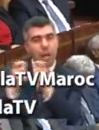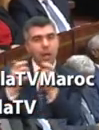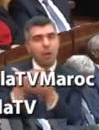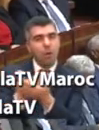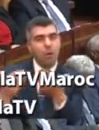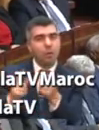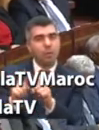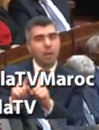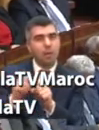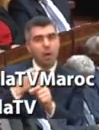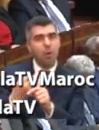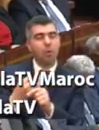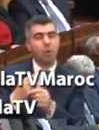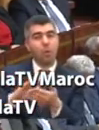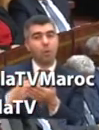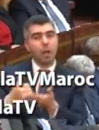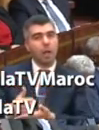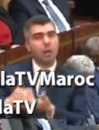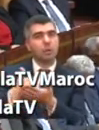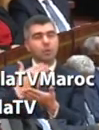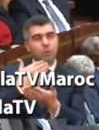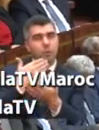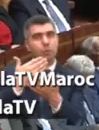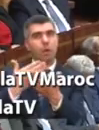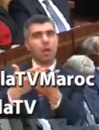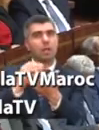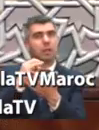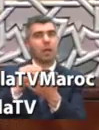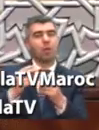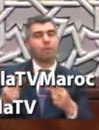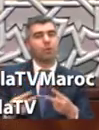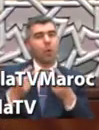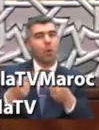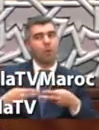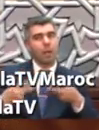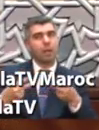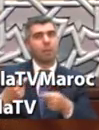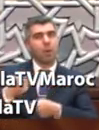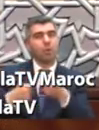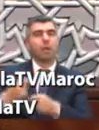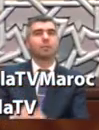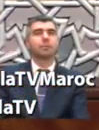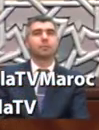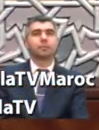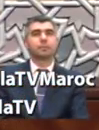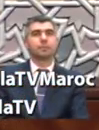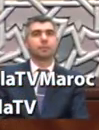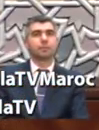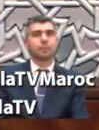اتلاف المحاصيل الزراعيه. شكرا سيد النائب. ثالثا الانفتاح على شكرا. هل هناك تعقيبات اضافيه؟